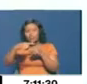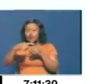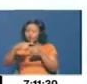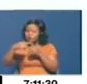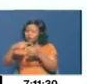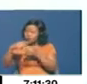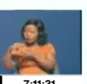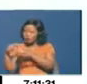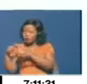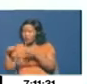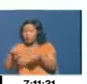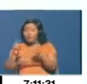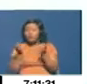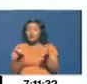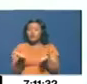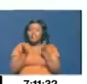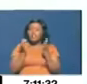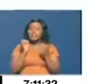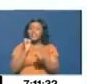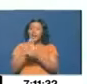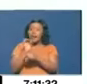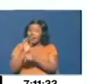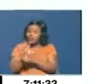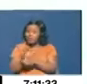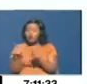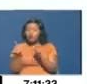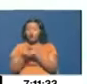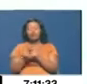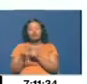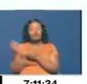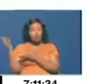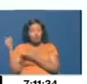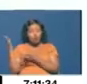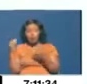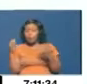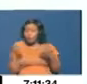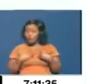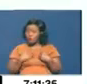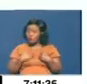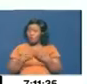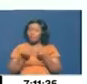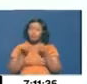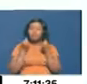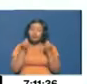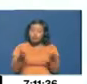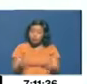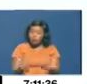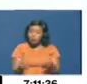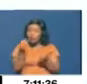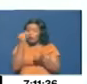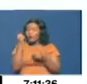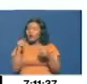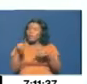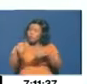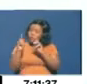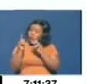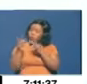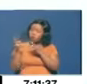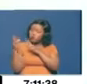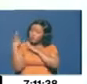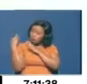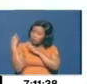nahitaji na nategemea kutakuwa na suluhisho. Maana mwisho wa siku suluhu mko nazo nyinyi wenyewe wanandoa,